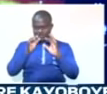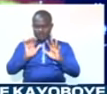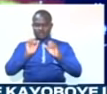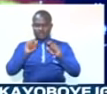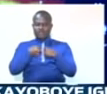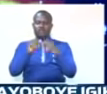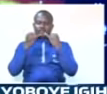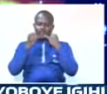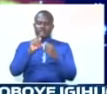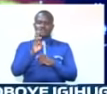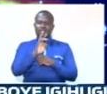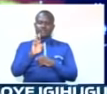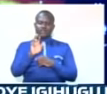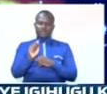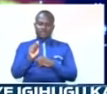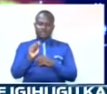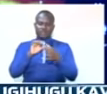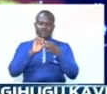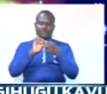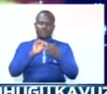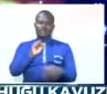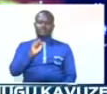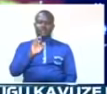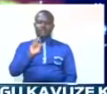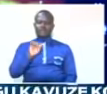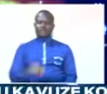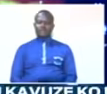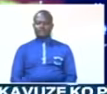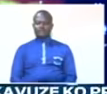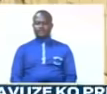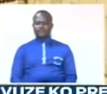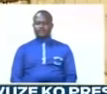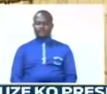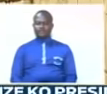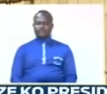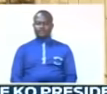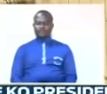uko tubibwirwa na Kwizera John Patrick afatanyije na Safari Desire.